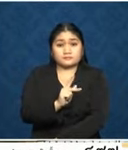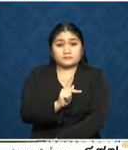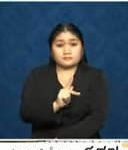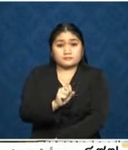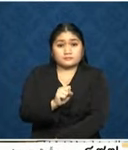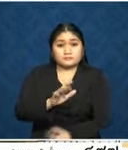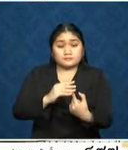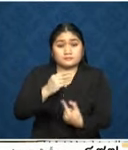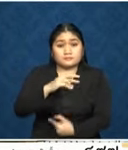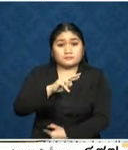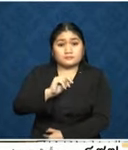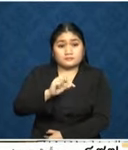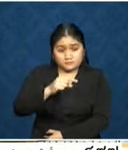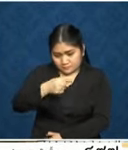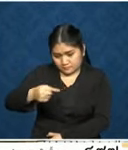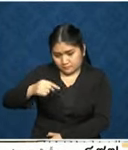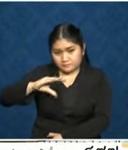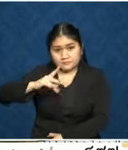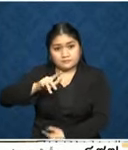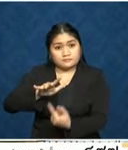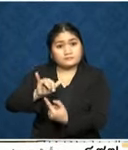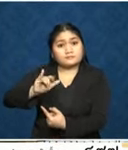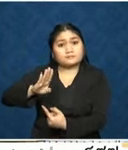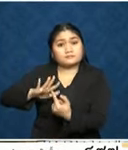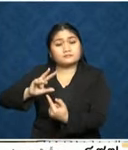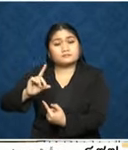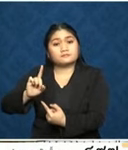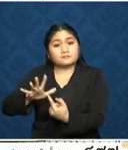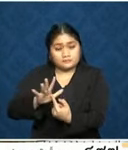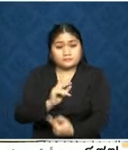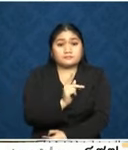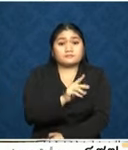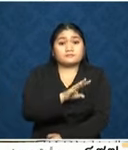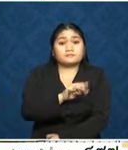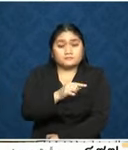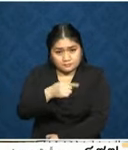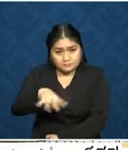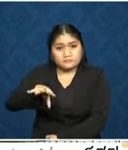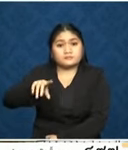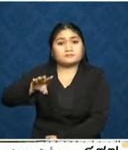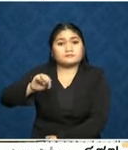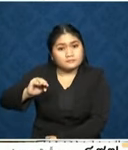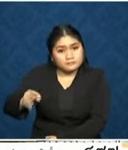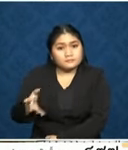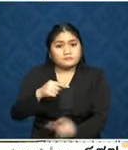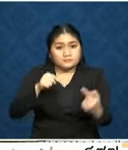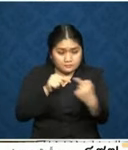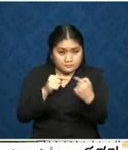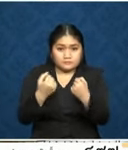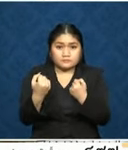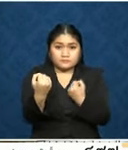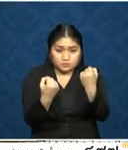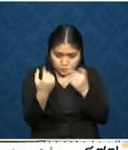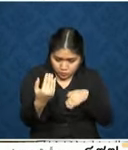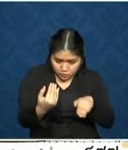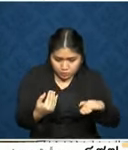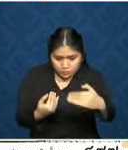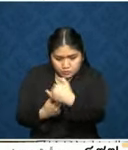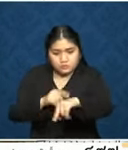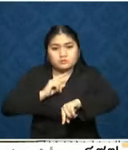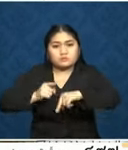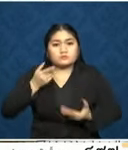ชัยบาดาลนะครับช่วงกมที่ 21ถึงกมที่ 40นะครับคือจุดกับรถต่างๆนะครับที่